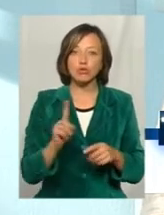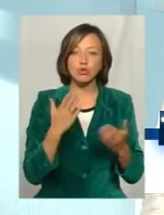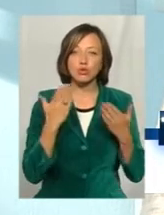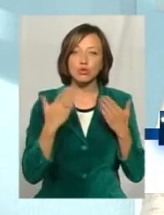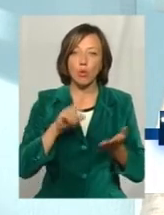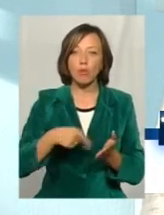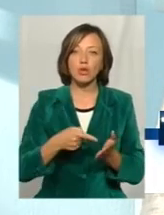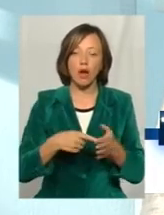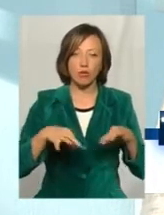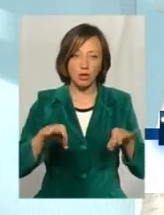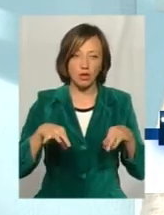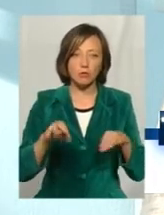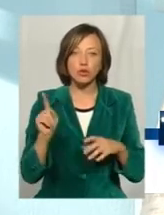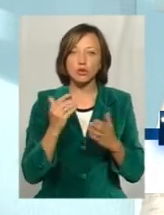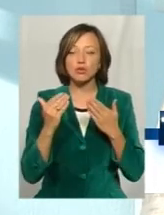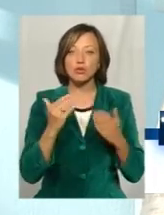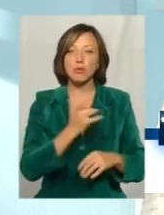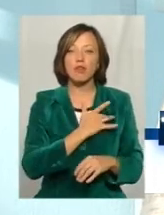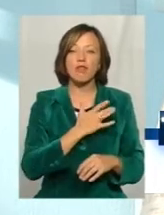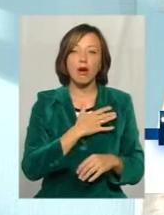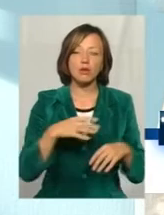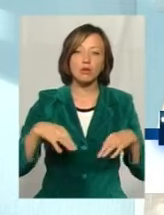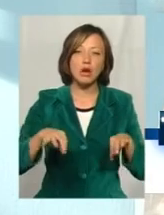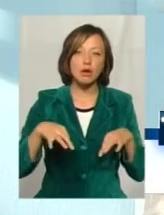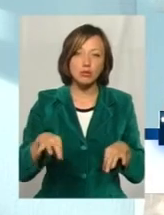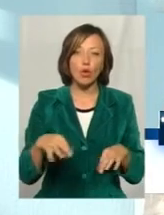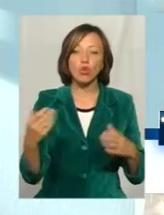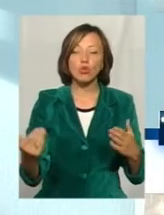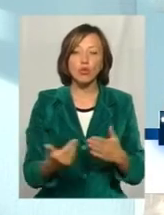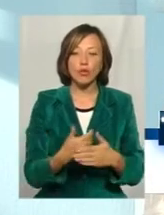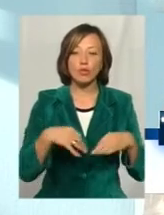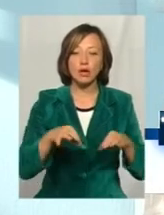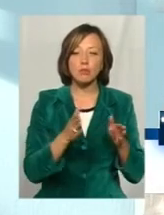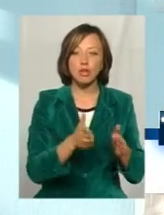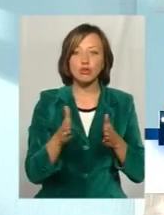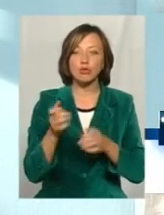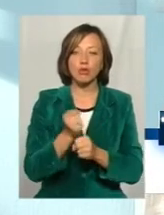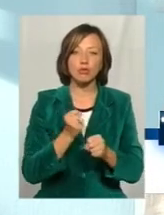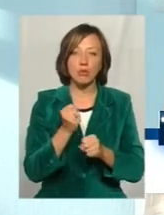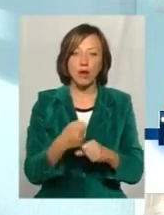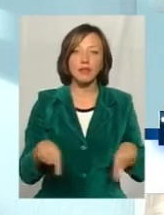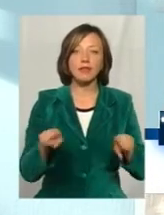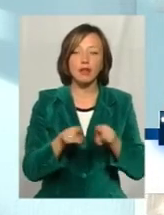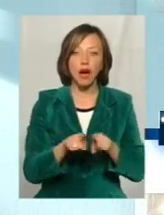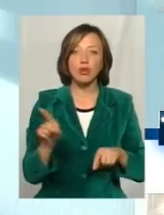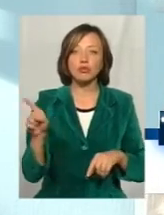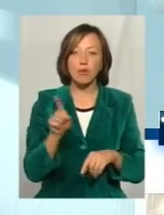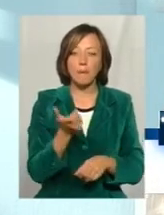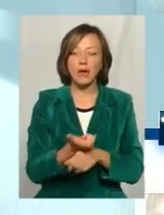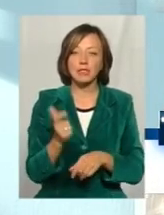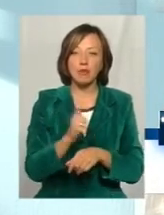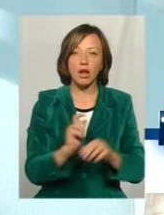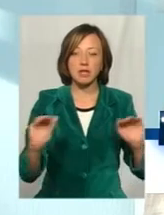стосується комунального транспорту. То, що стосується приватного транспорту. Нову транспортну мережу ми розробляли таким чином, щоб